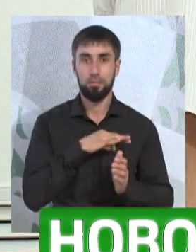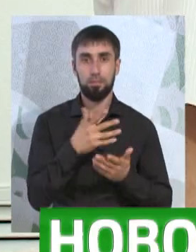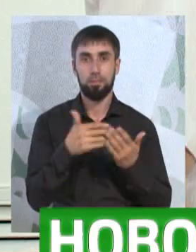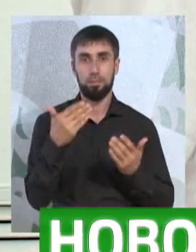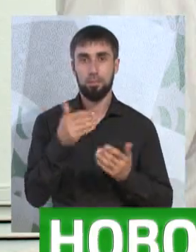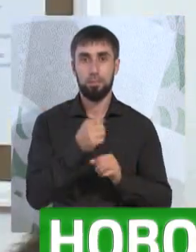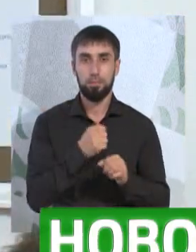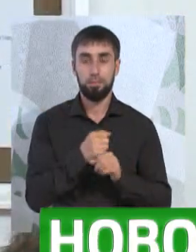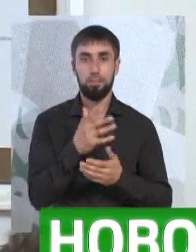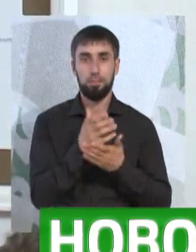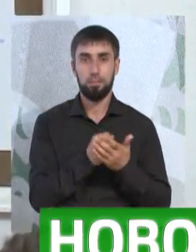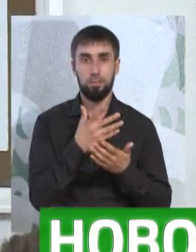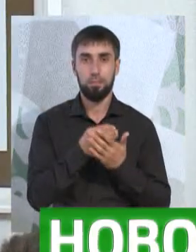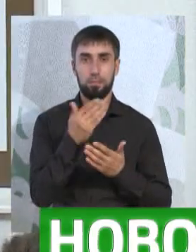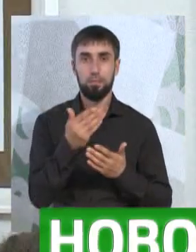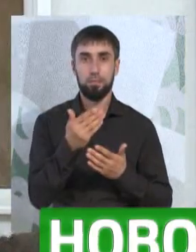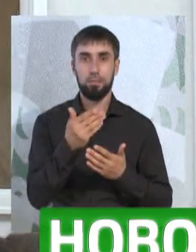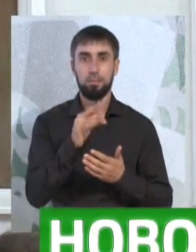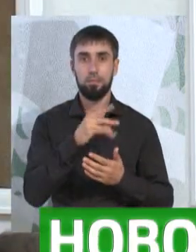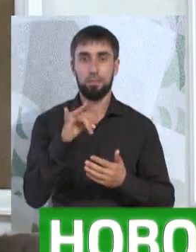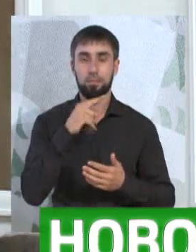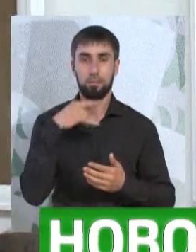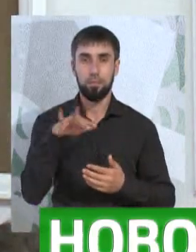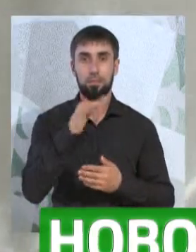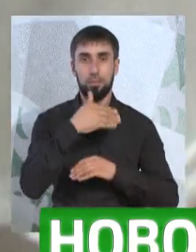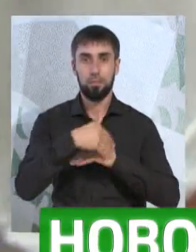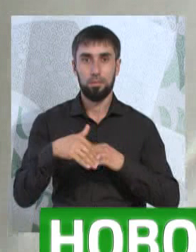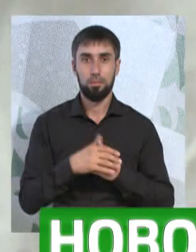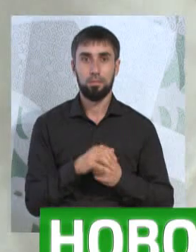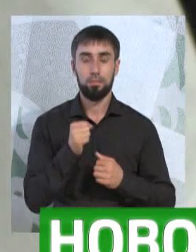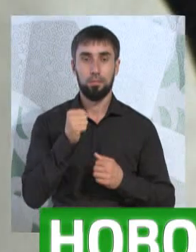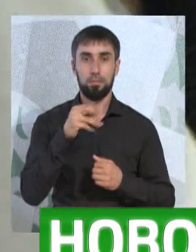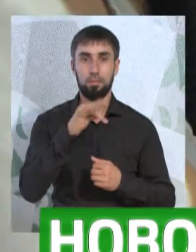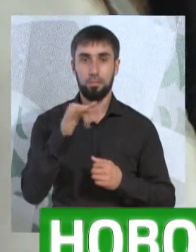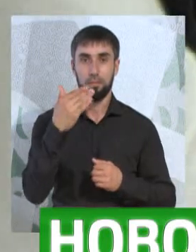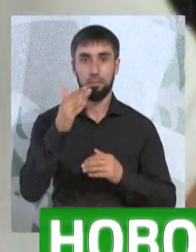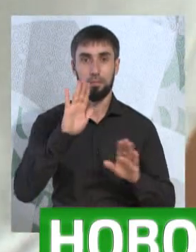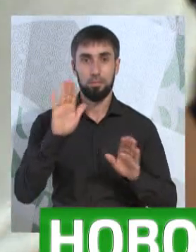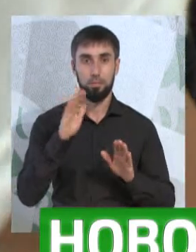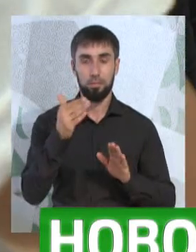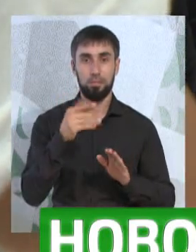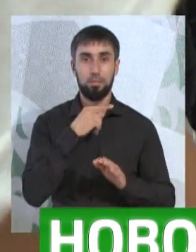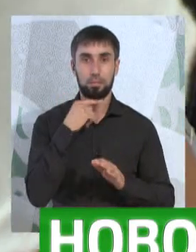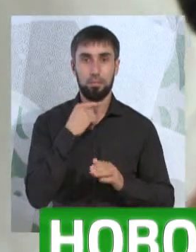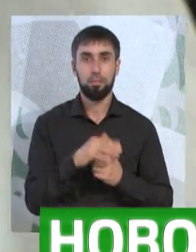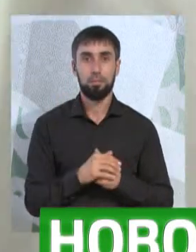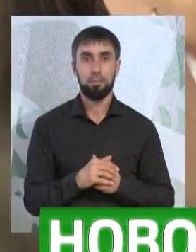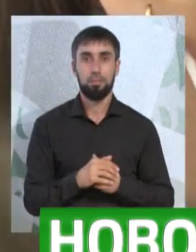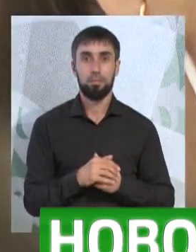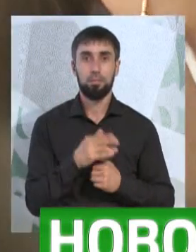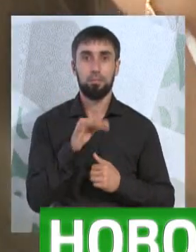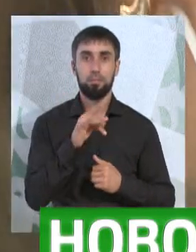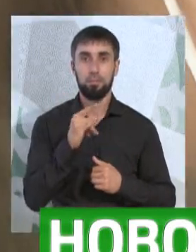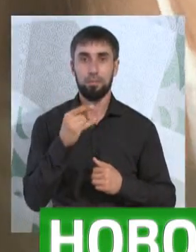Юсупа Хамчиева хранятся в частных коллекциях в России и за рубежом. А в Музее изобразительных искусств Ингушетии его композиции и